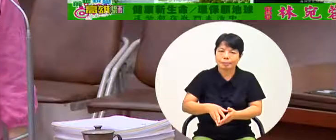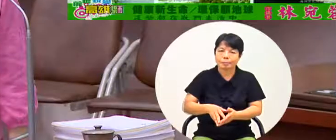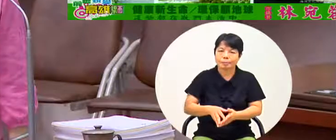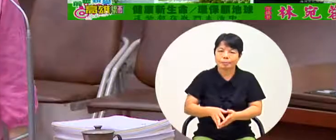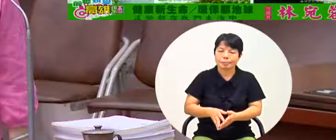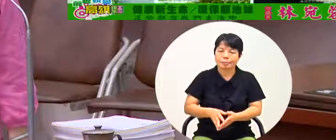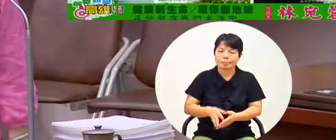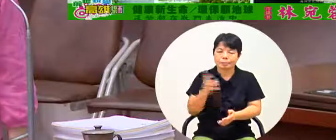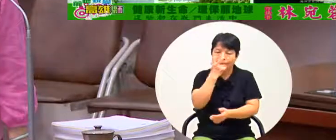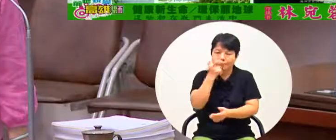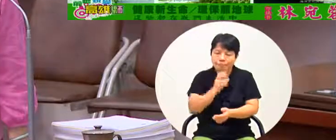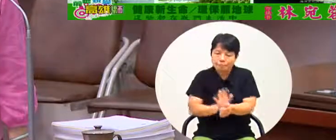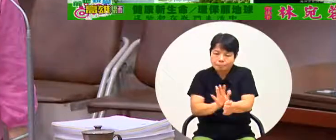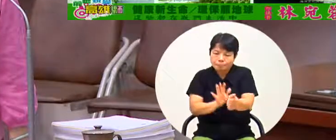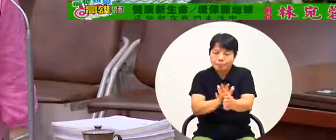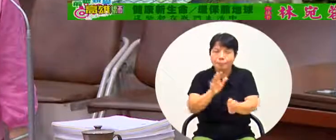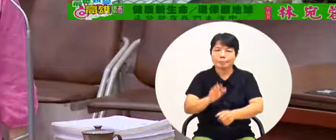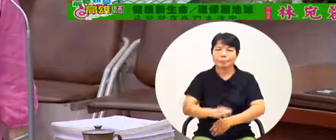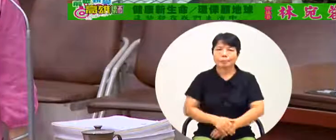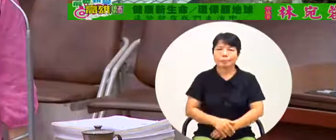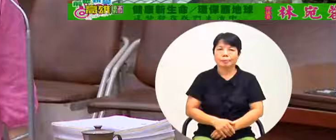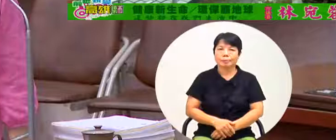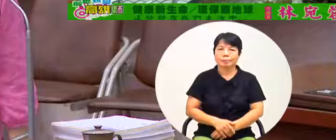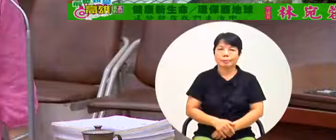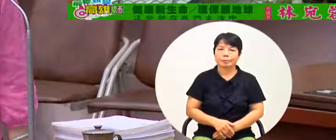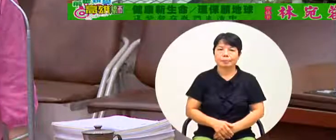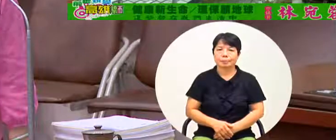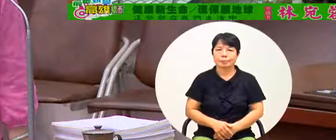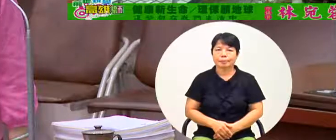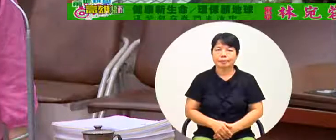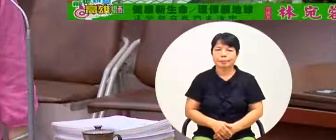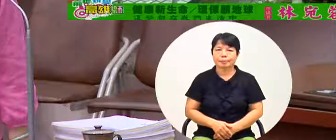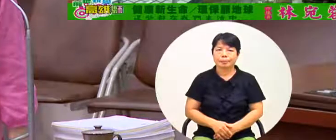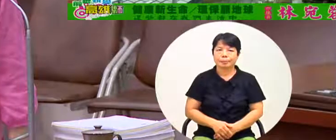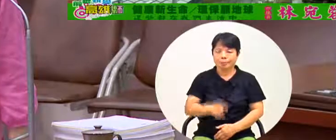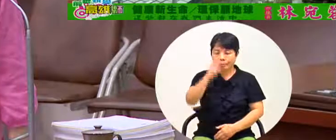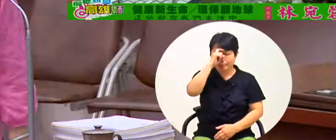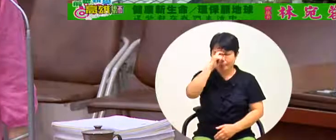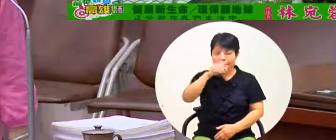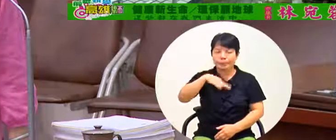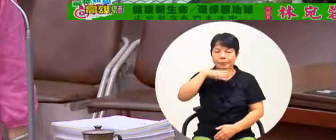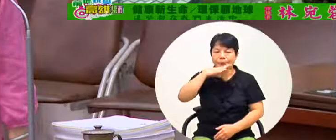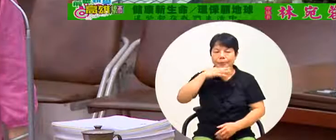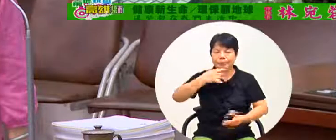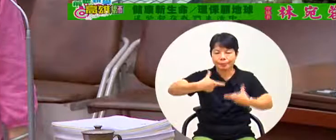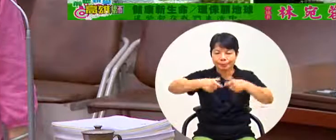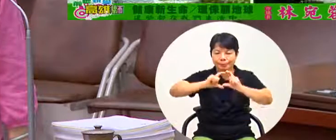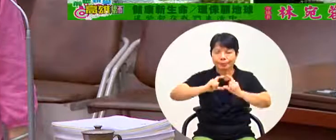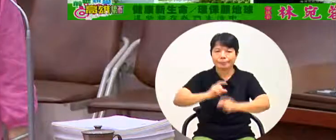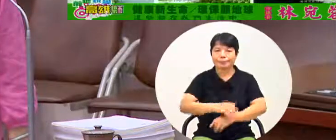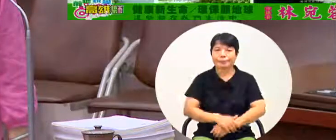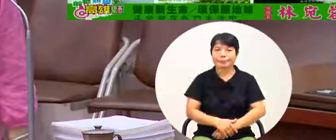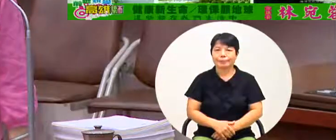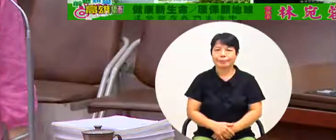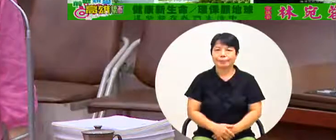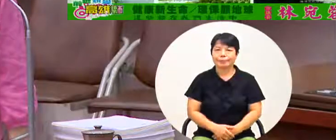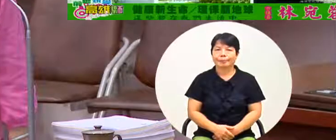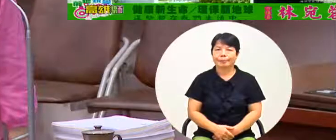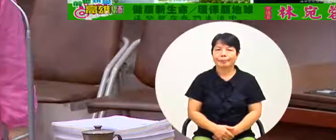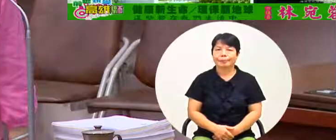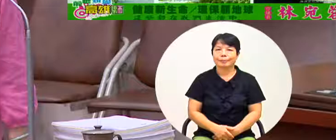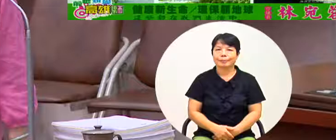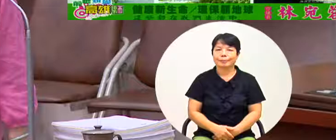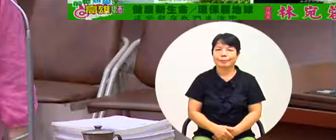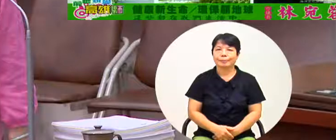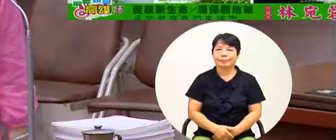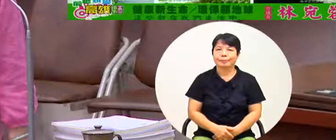那。我希望说等一下也给我一个非常好的一个答复哈。好，那我们的